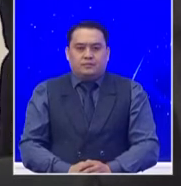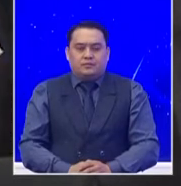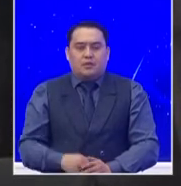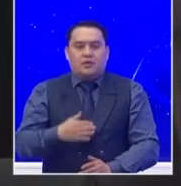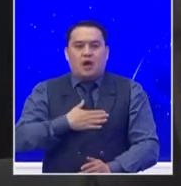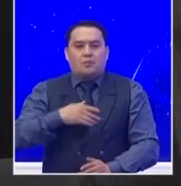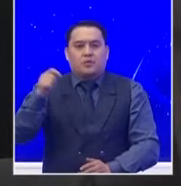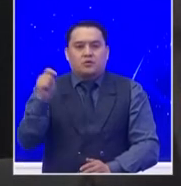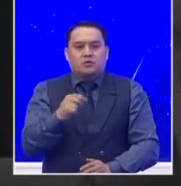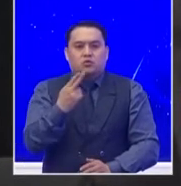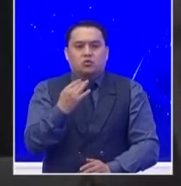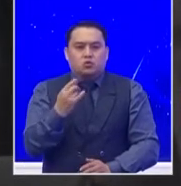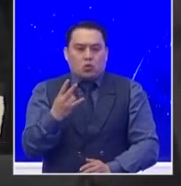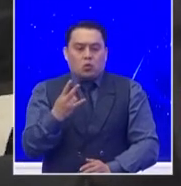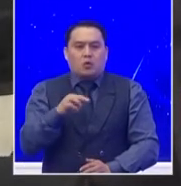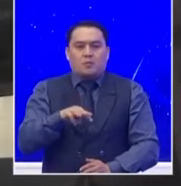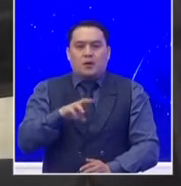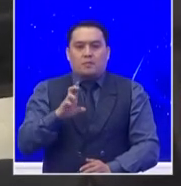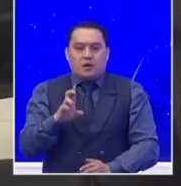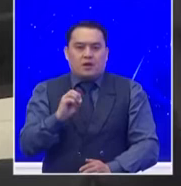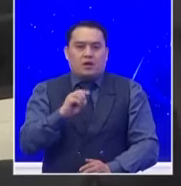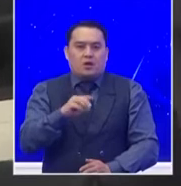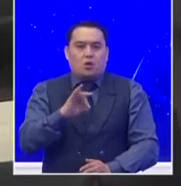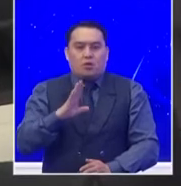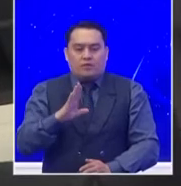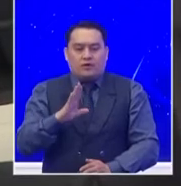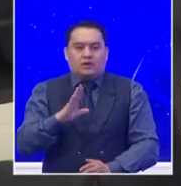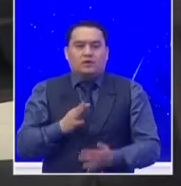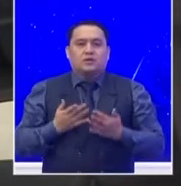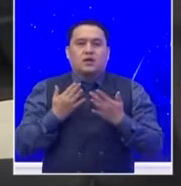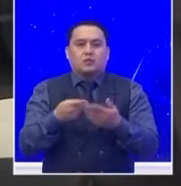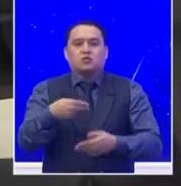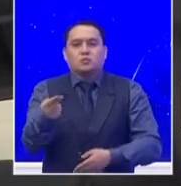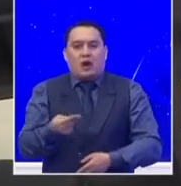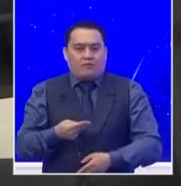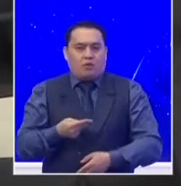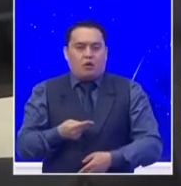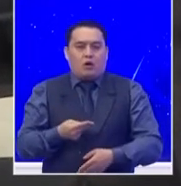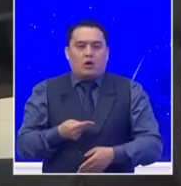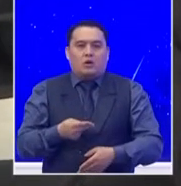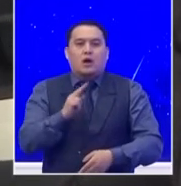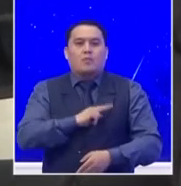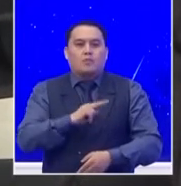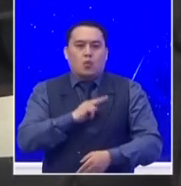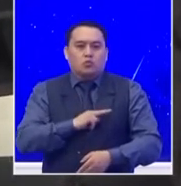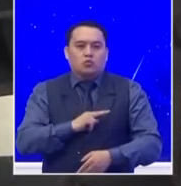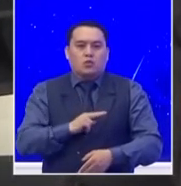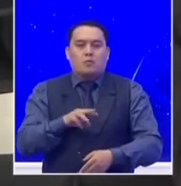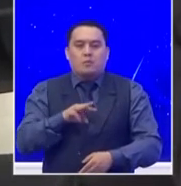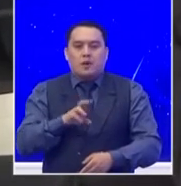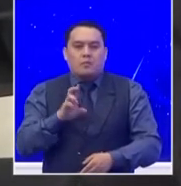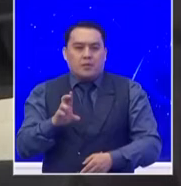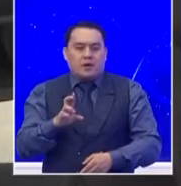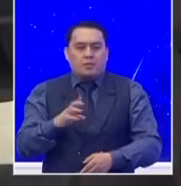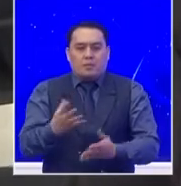Я пришла в ЦОН, чтобы установить мобильное приложение ЕГОВ. К тому же в школе требуют справку, поэтому пришлось отпроситься с работы. А благодаря этому приложению